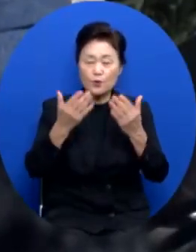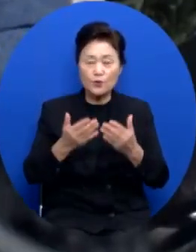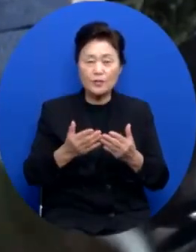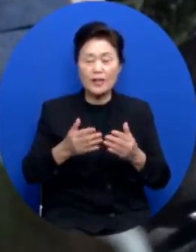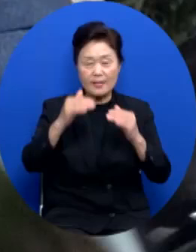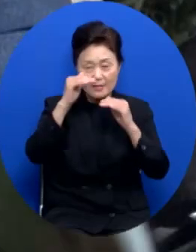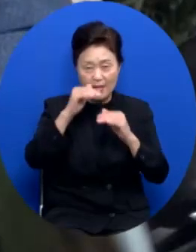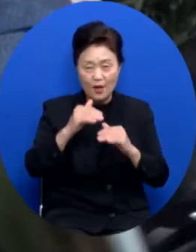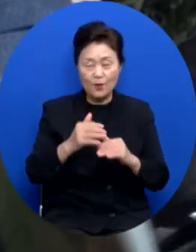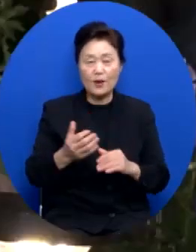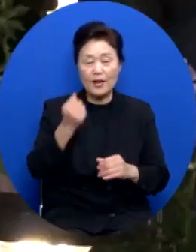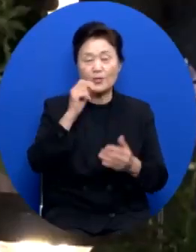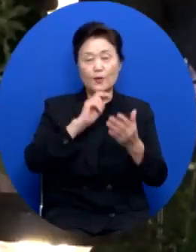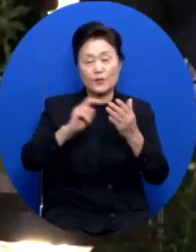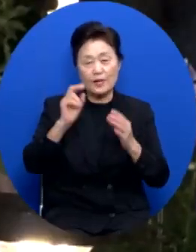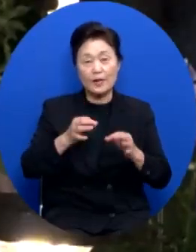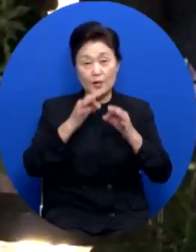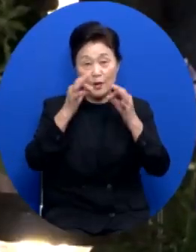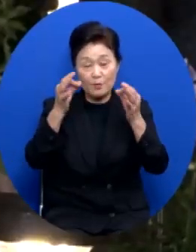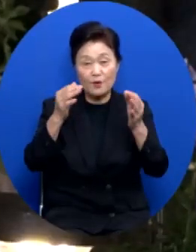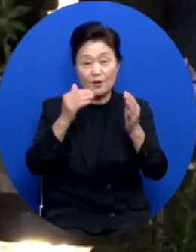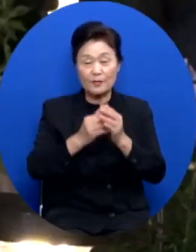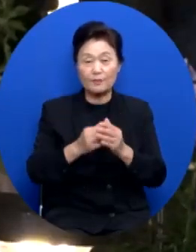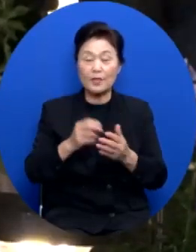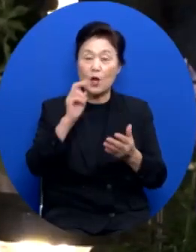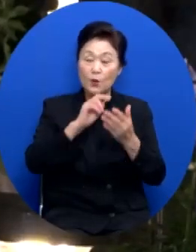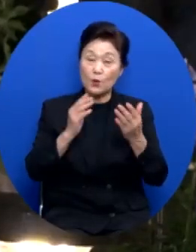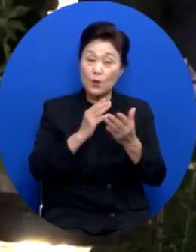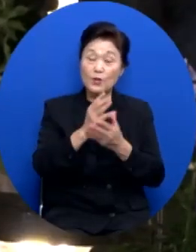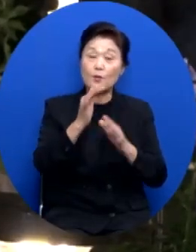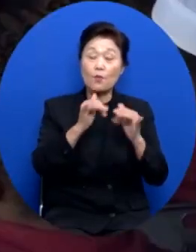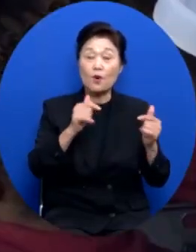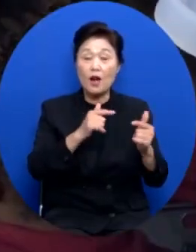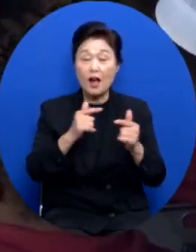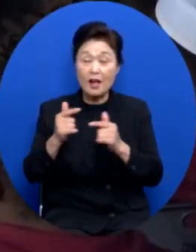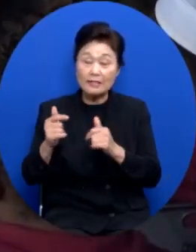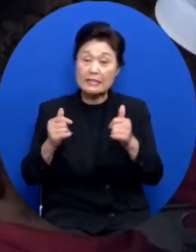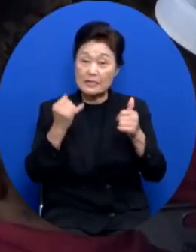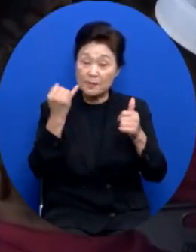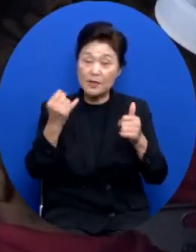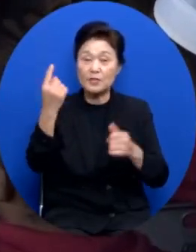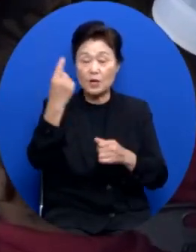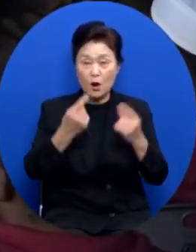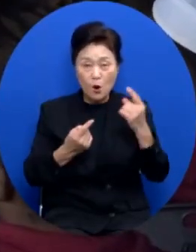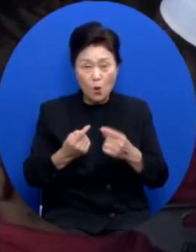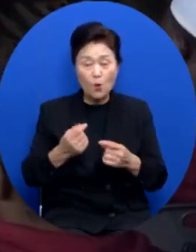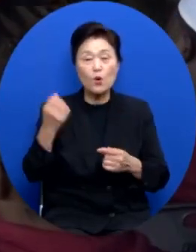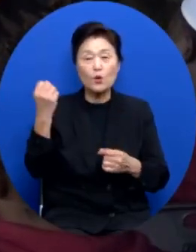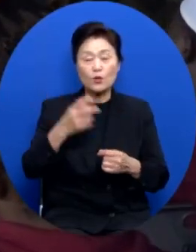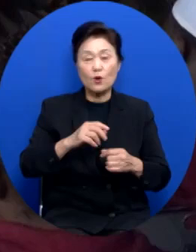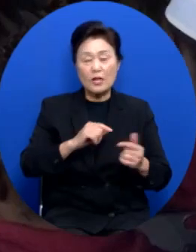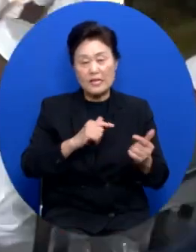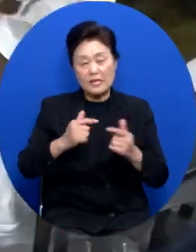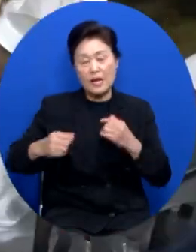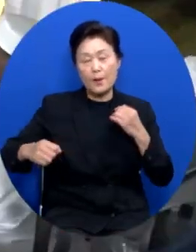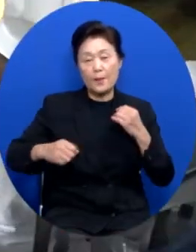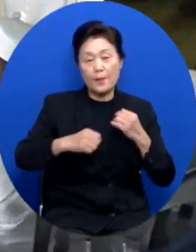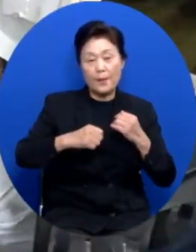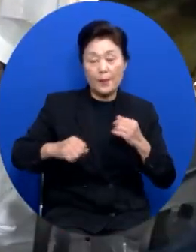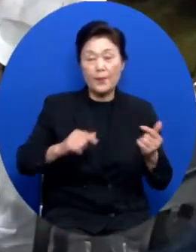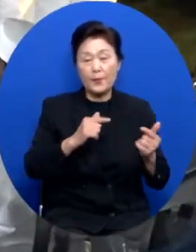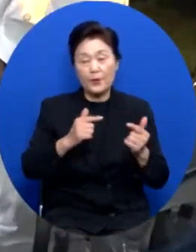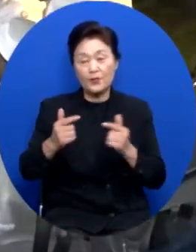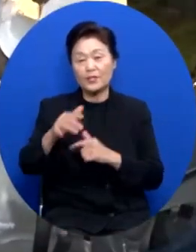합창했습니다. 아울러 테너 김태훈과 강진모, 소프라노 전현정, 앙상블 센트의 현악 육중주 등의